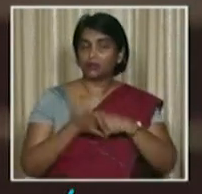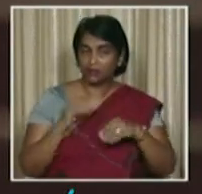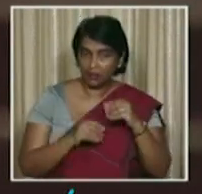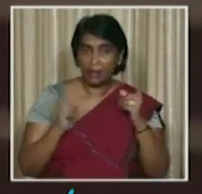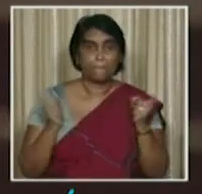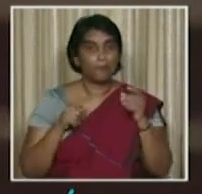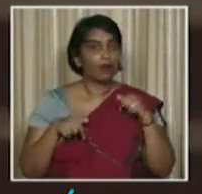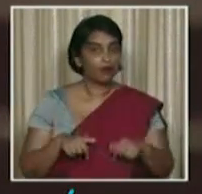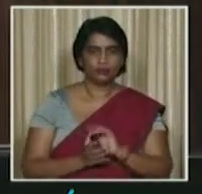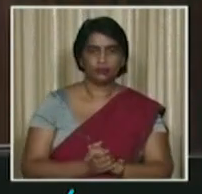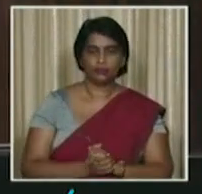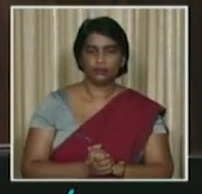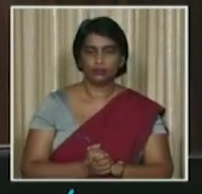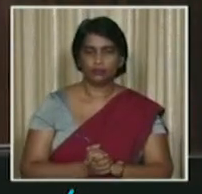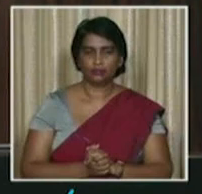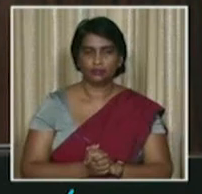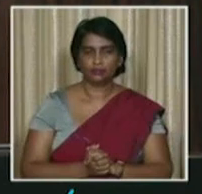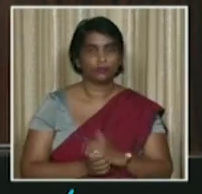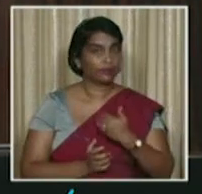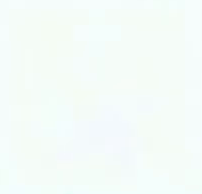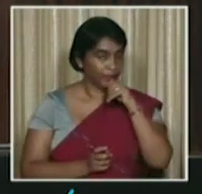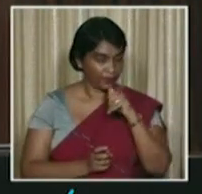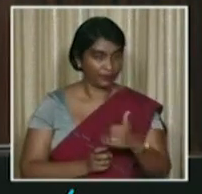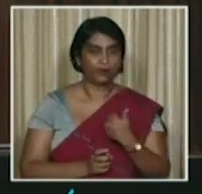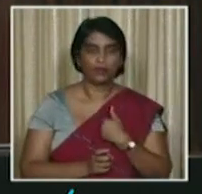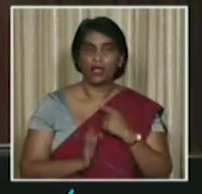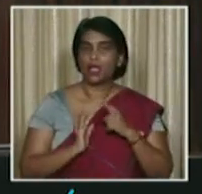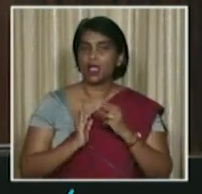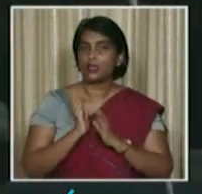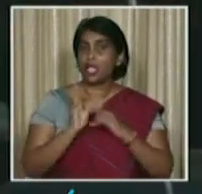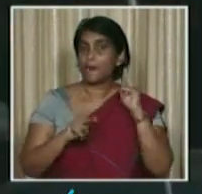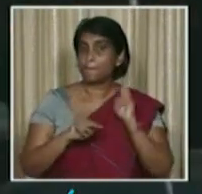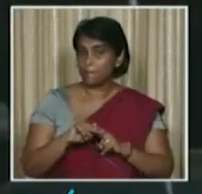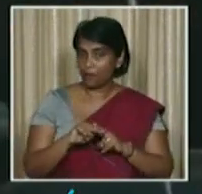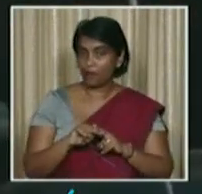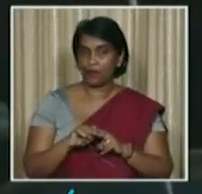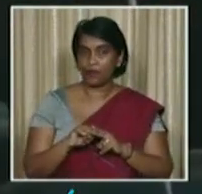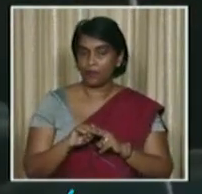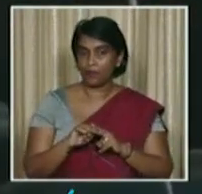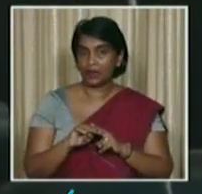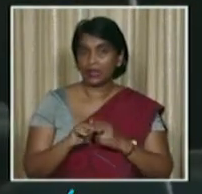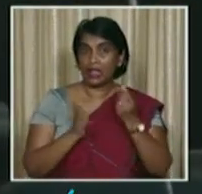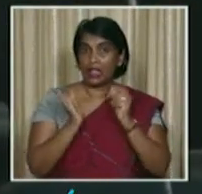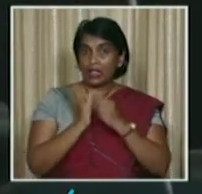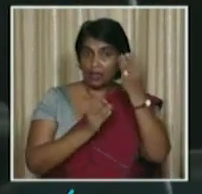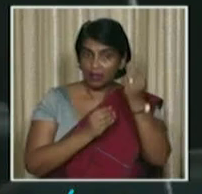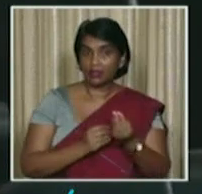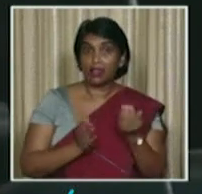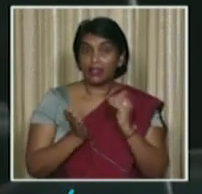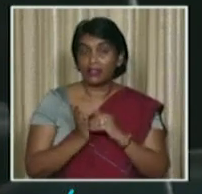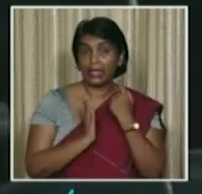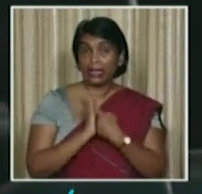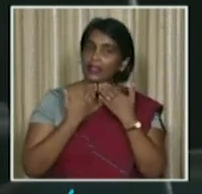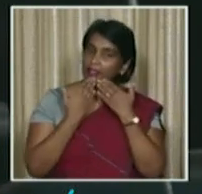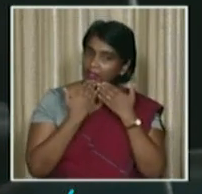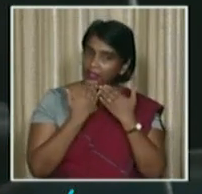බය. අද තියෙන ආර්ථික අර්බුදය. අපි කිසිම වෙලාවක IMF එකට මේ එන්න තියෙන ණය වලට තව කොන්දේසි වැඩි කරන්න